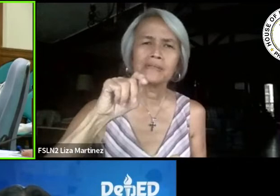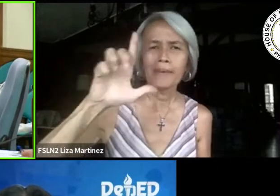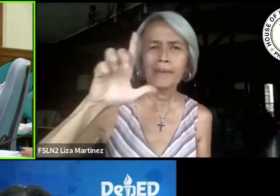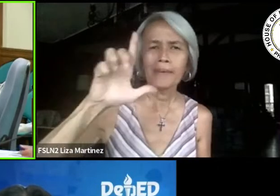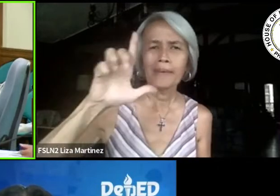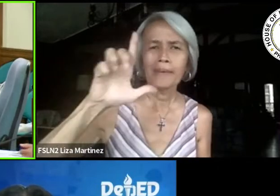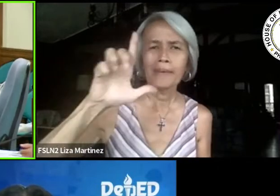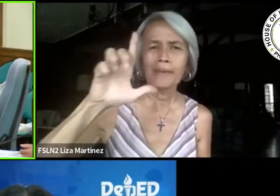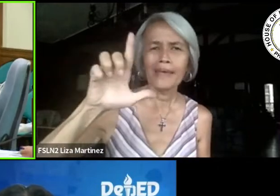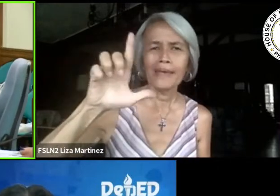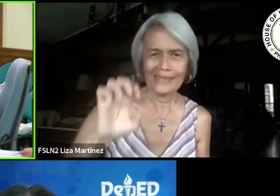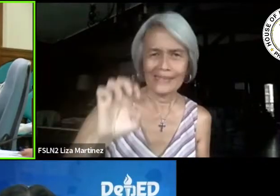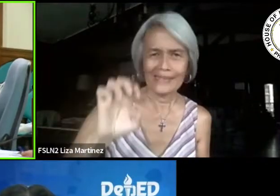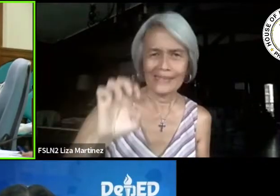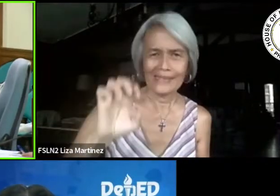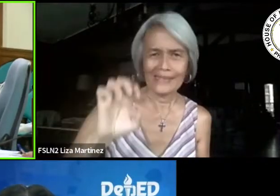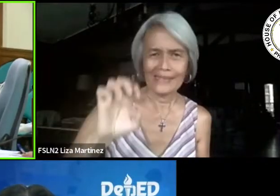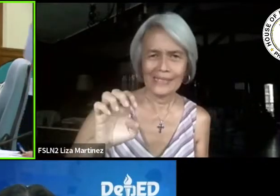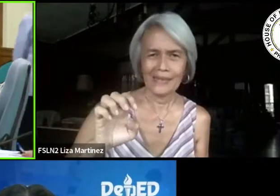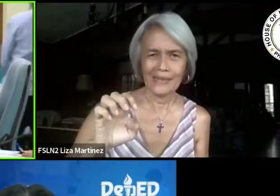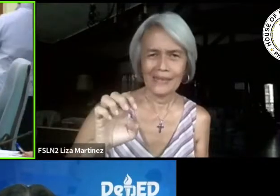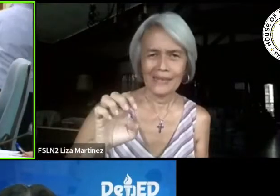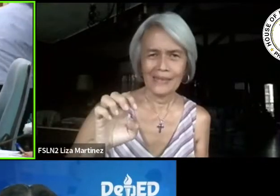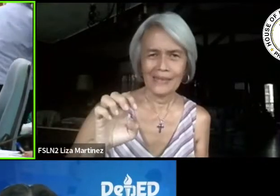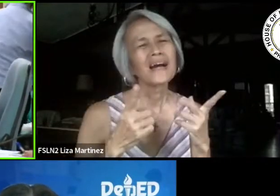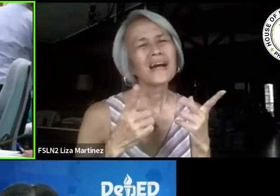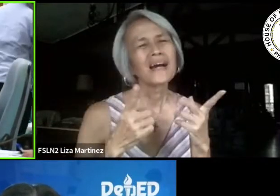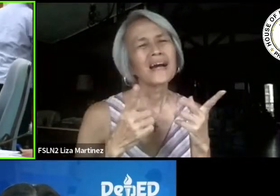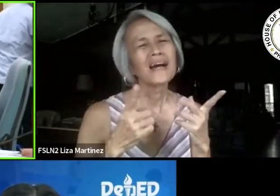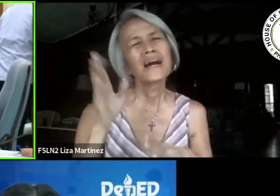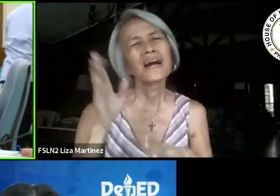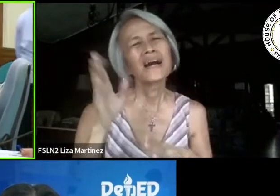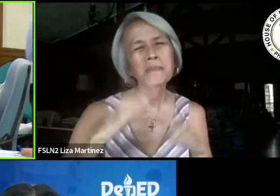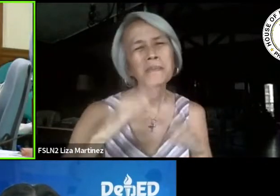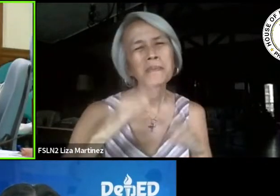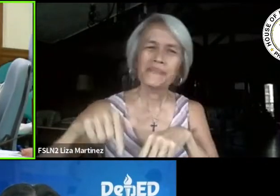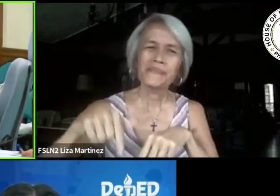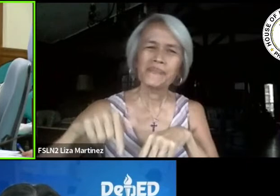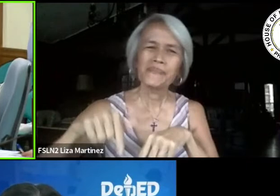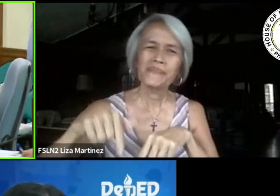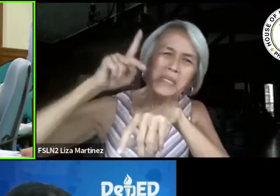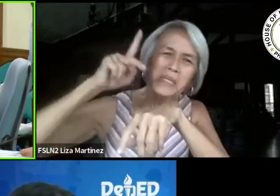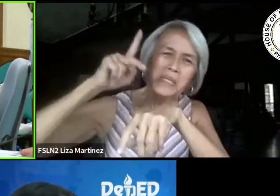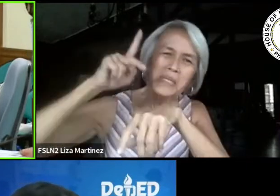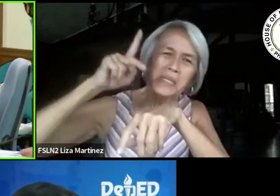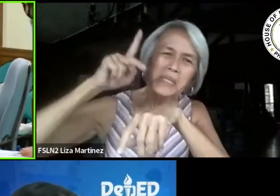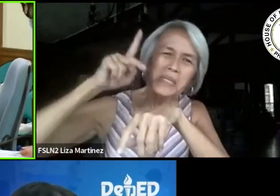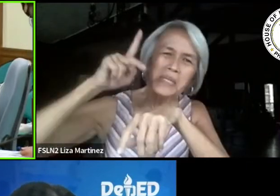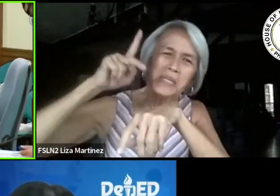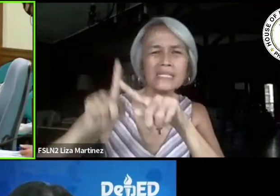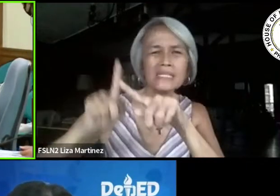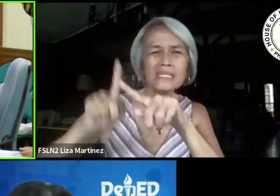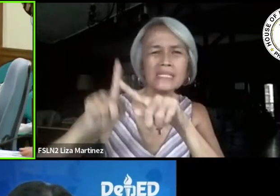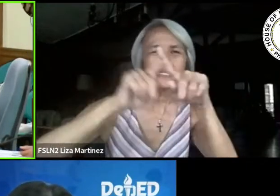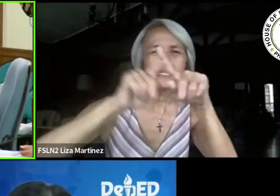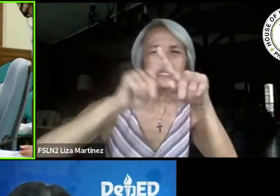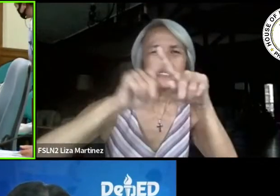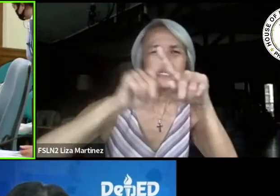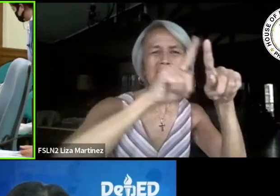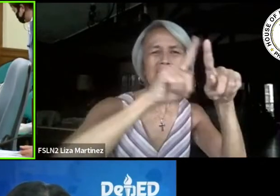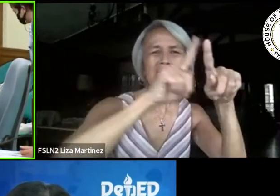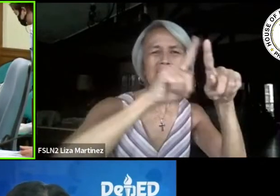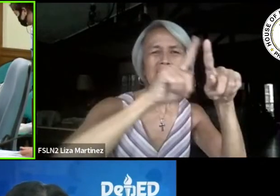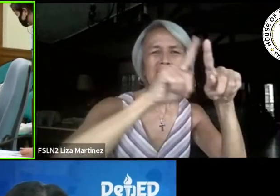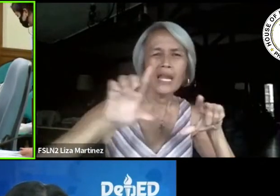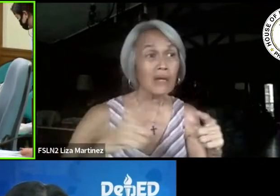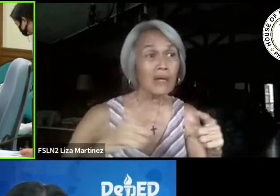Pero ang problema nga natin, iba-iba ang Pilipinas, may migration na nangyayari, including for teachers po, no? Can teachers not be allowed